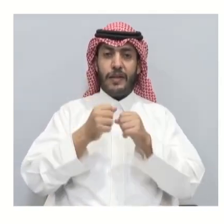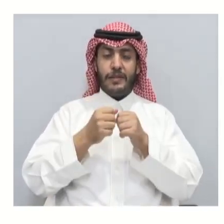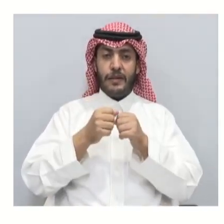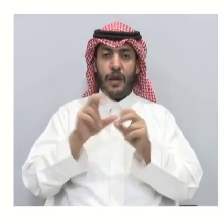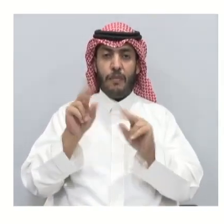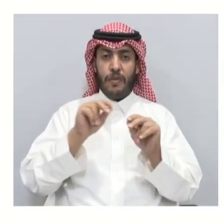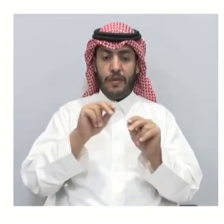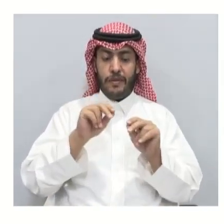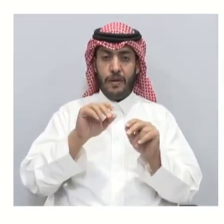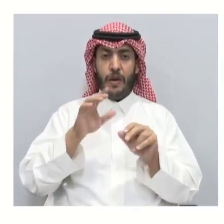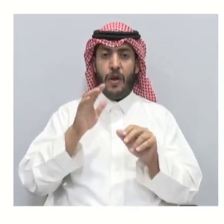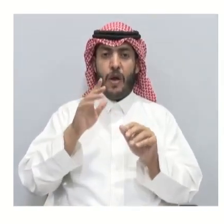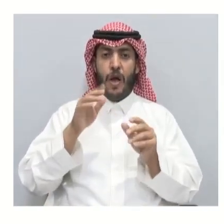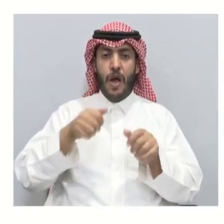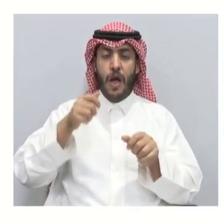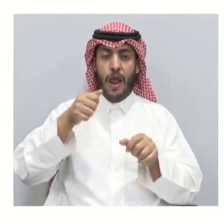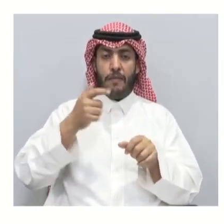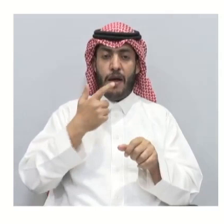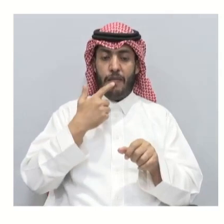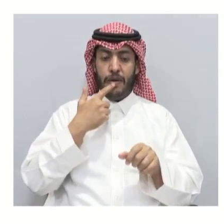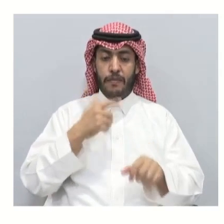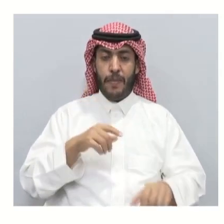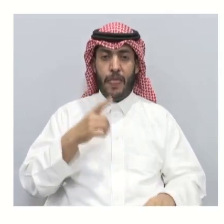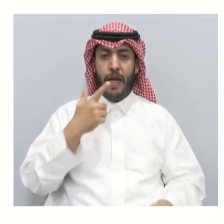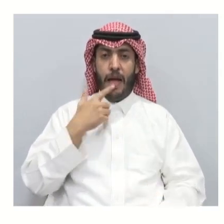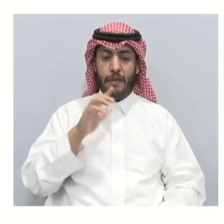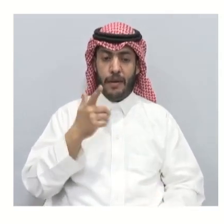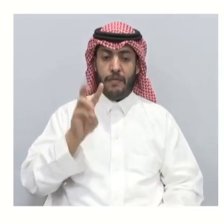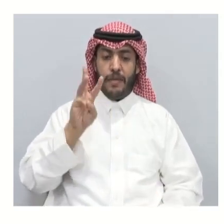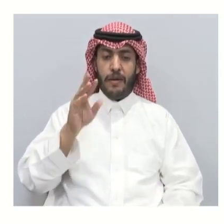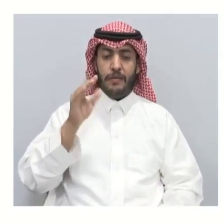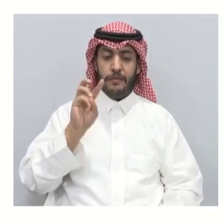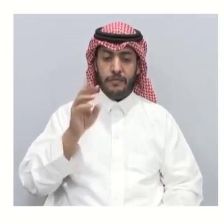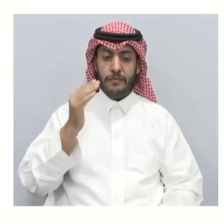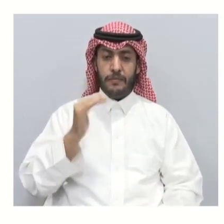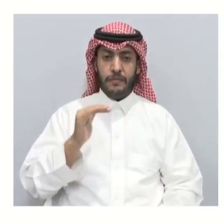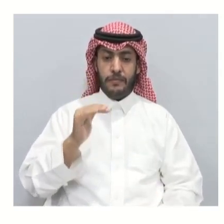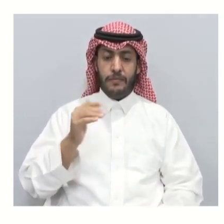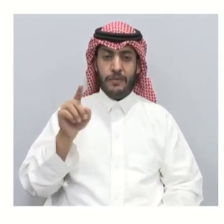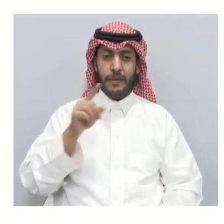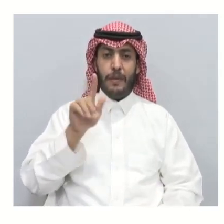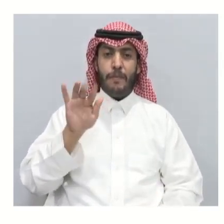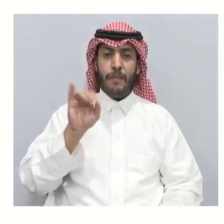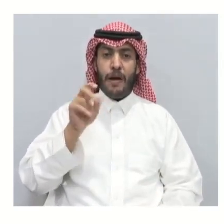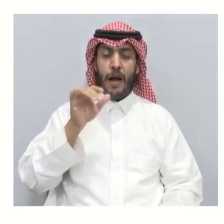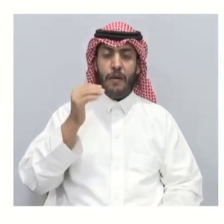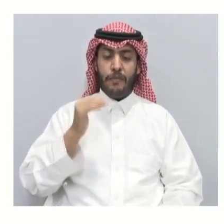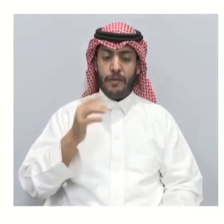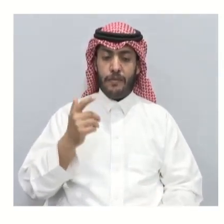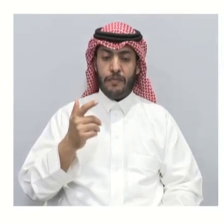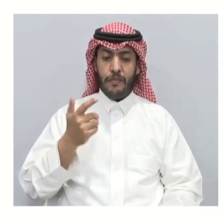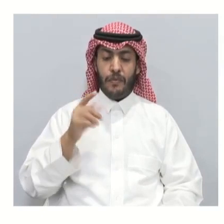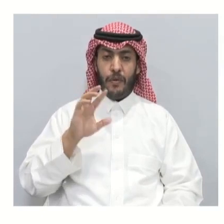الذي يمثل عدد العلب الحمراء اذا عدد العلب الحمراء كم ثلاثه اذا اضعها في البسط المقام ماذا اضع فيها